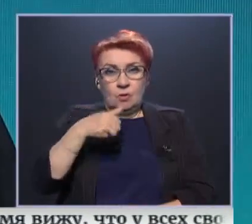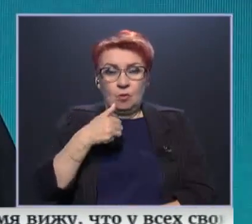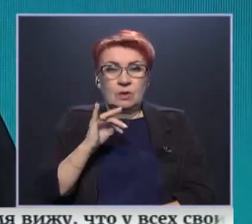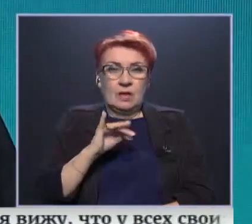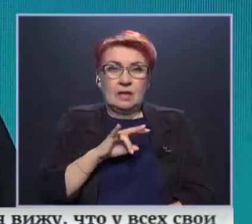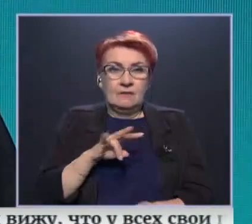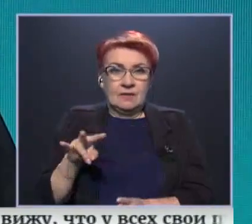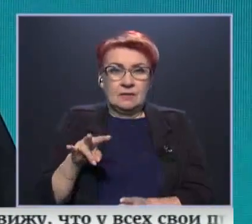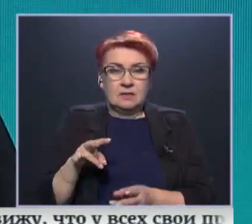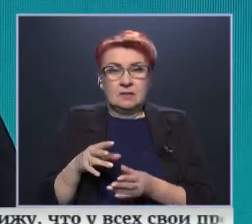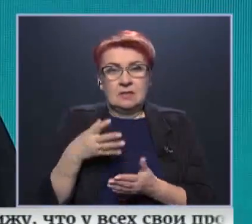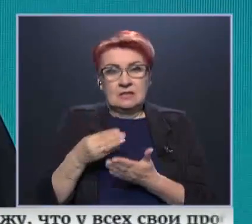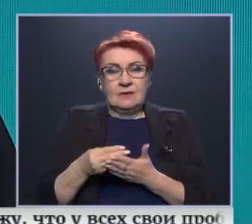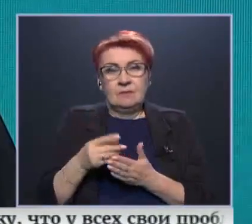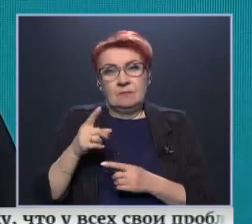своим.